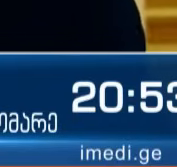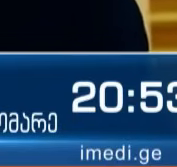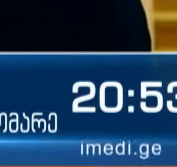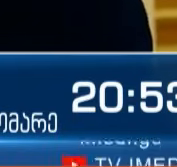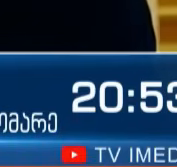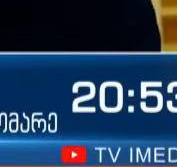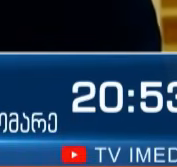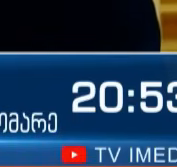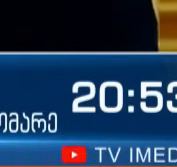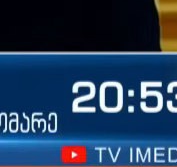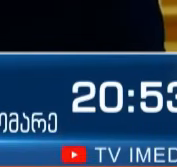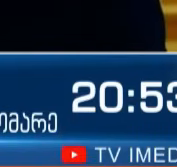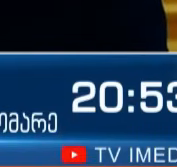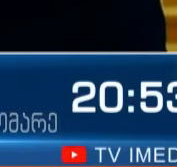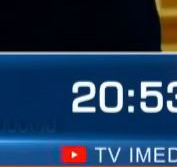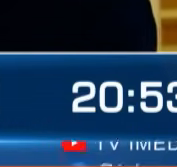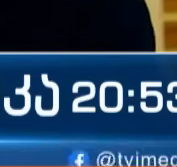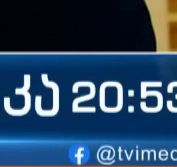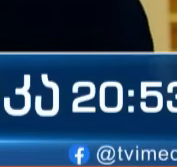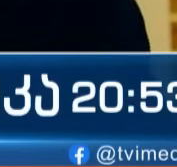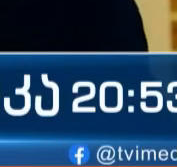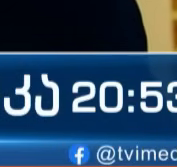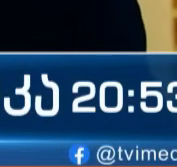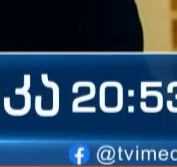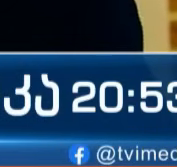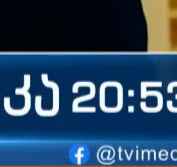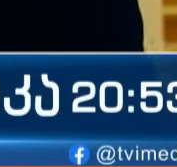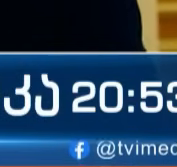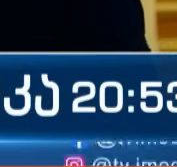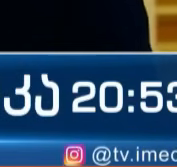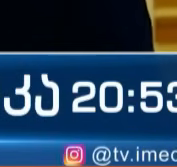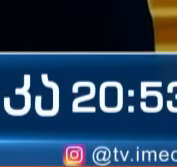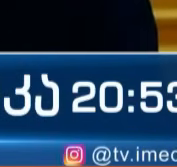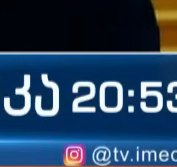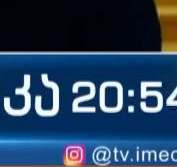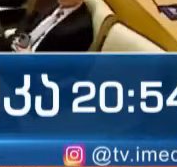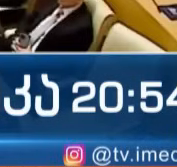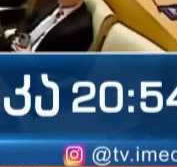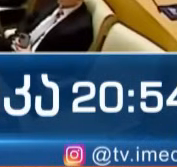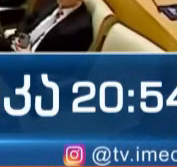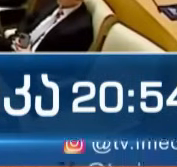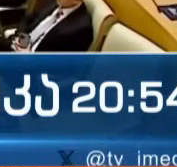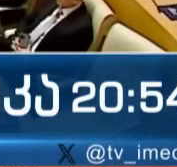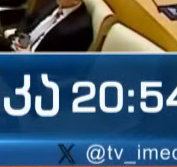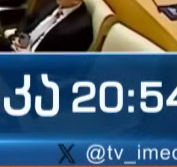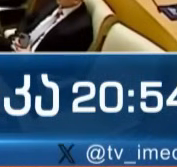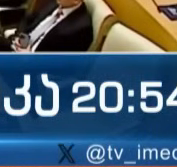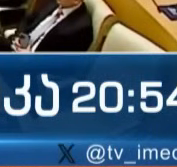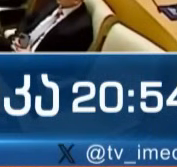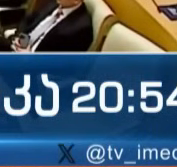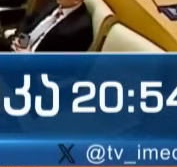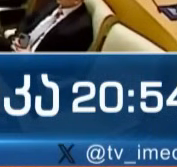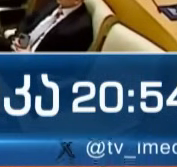პოზიციის წარმოდგენა. აქაც ვლინდება ამ ორ სუბიექტს, პოლიტიკურ სუბიექტს შორის ინტერესთა ერთიანობა. იმ პარტიებისა